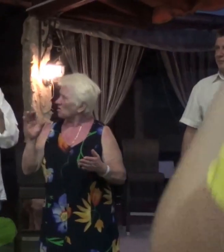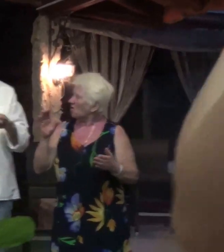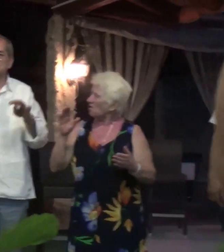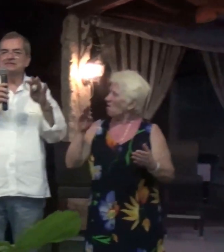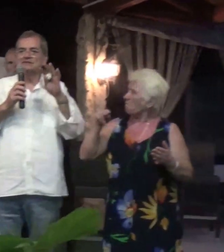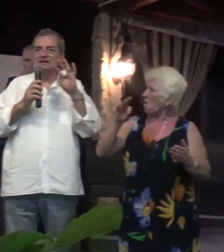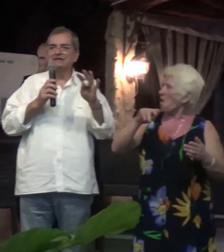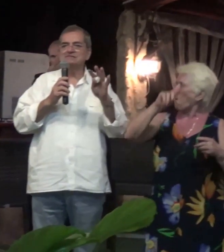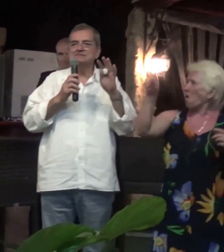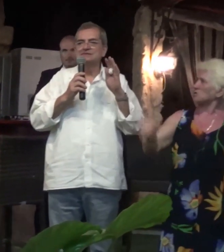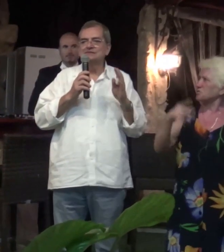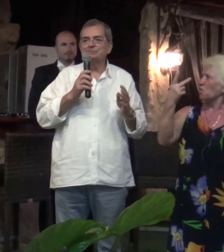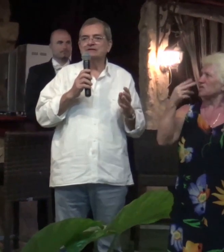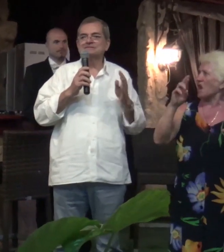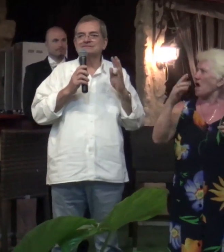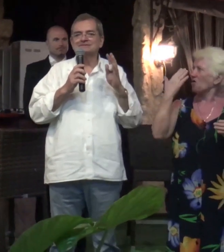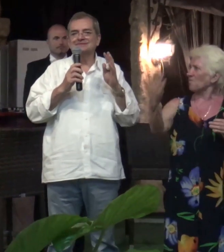он согласился для вас